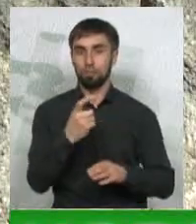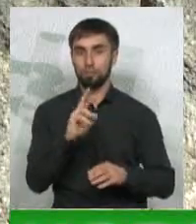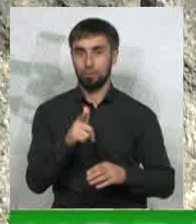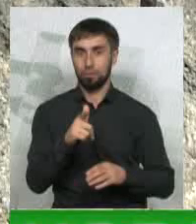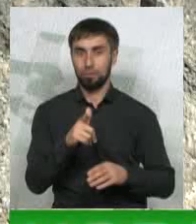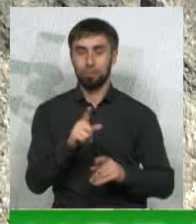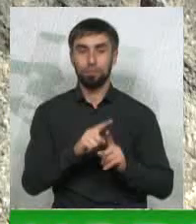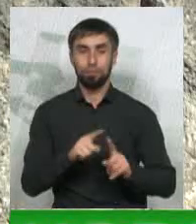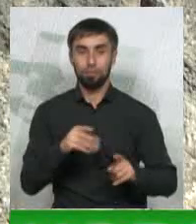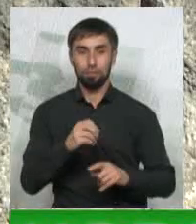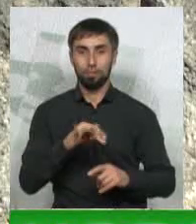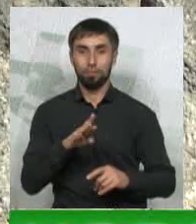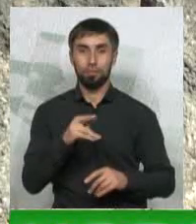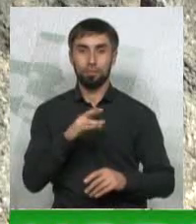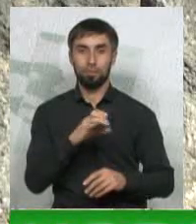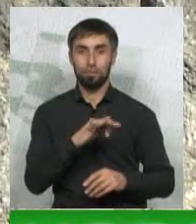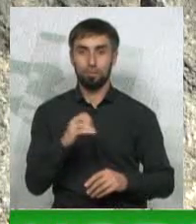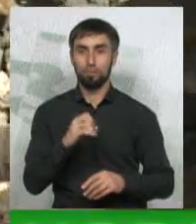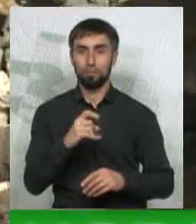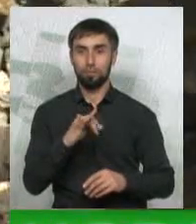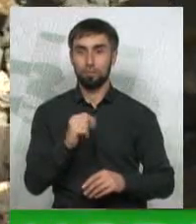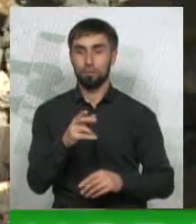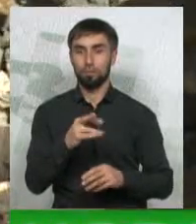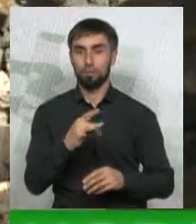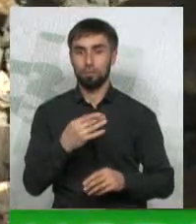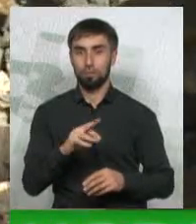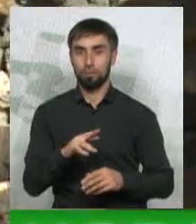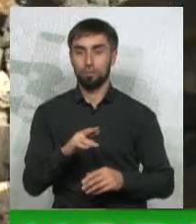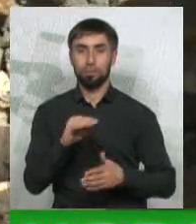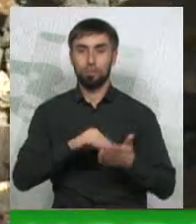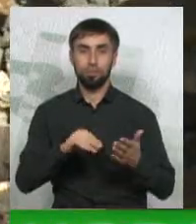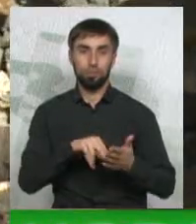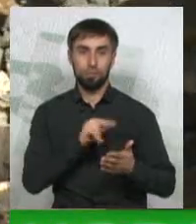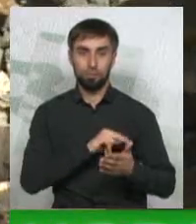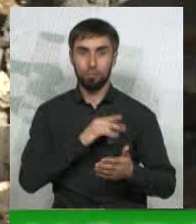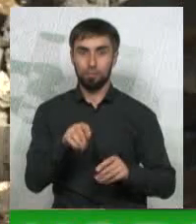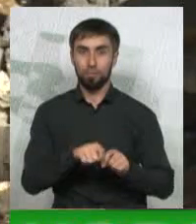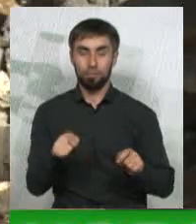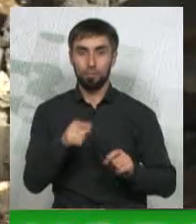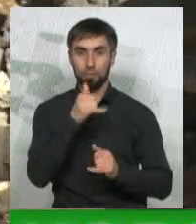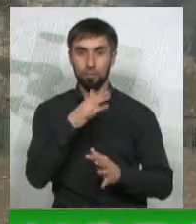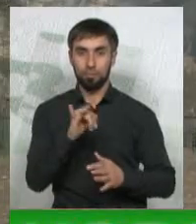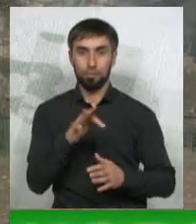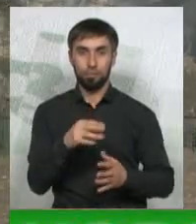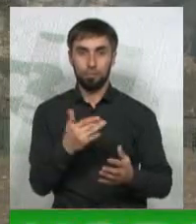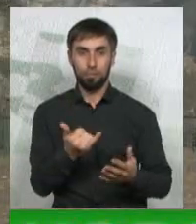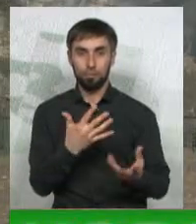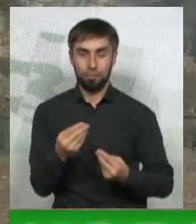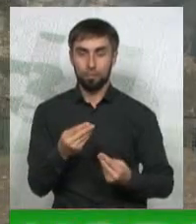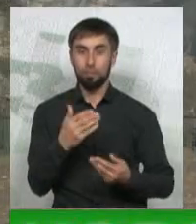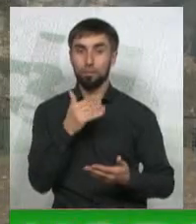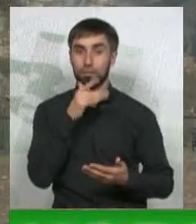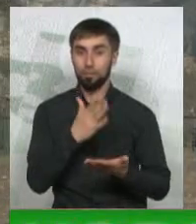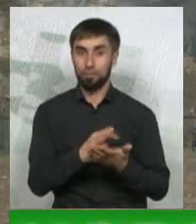килограммов, уникальные детали для сооружения архитектурной конструкции. Повторить работу по их созданию не могут и по сей день, даже